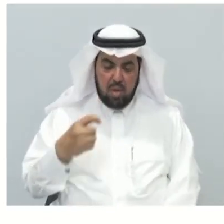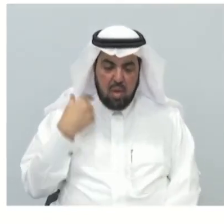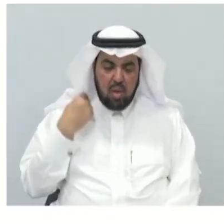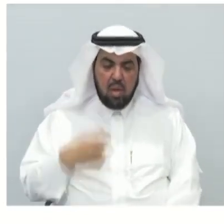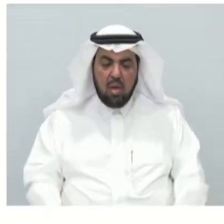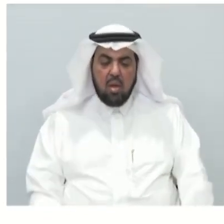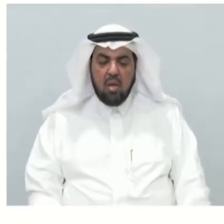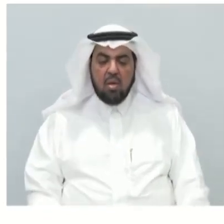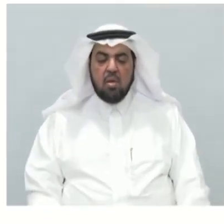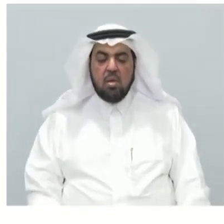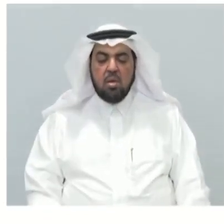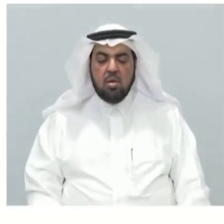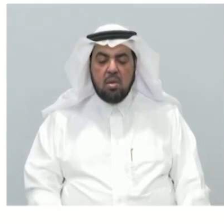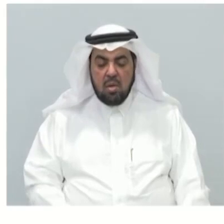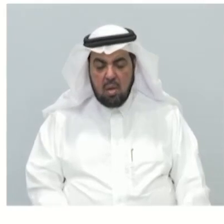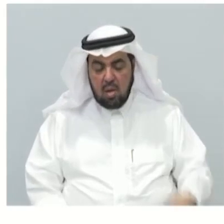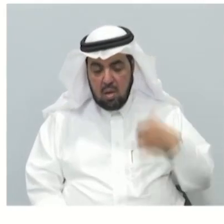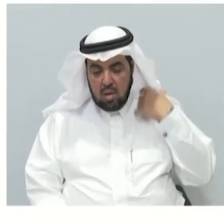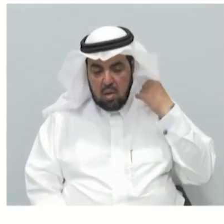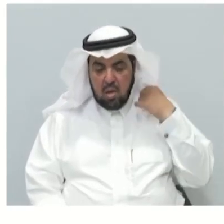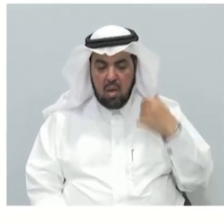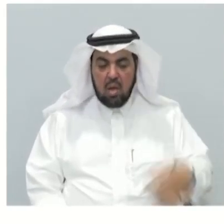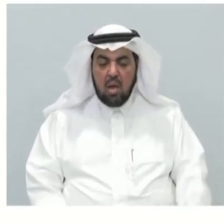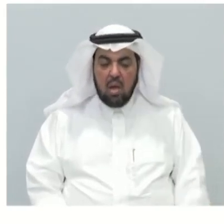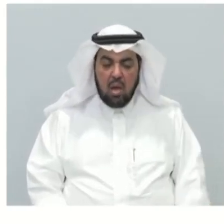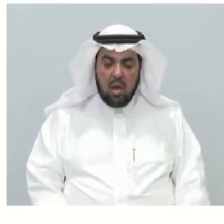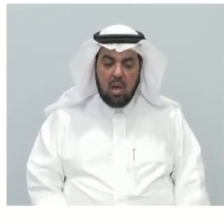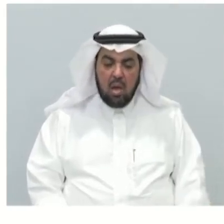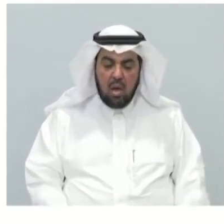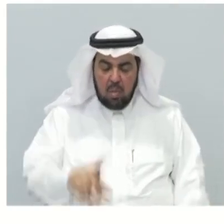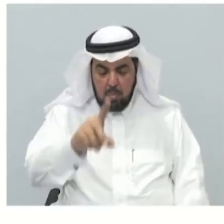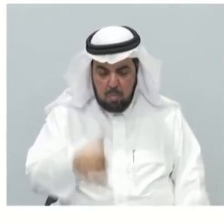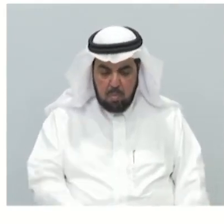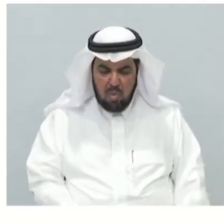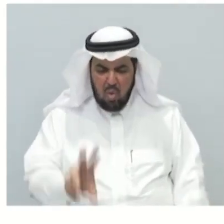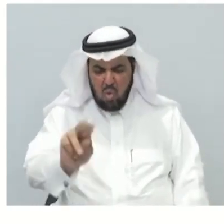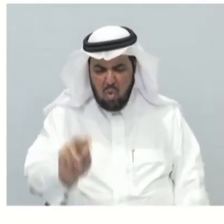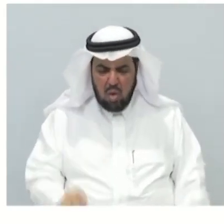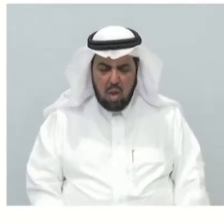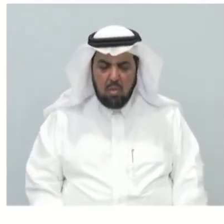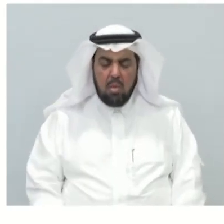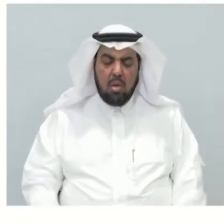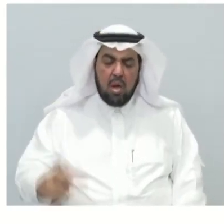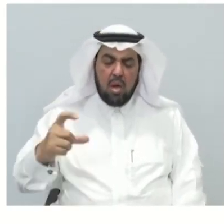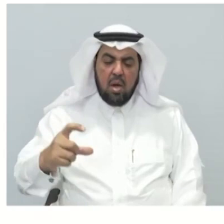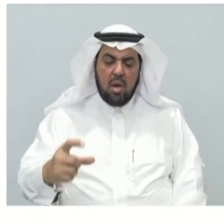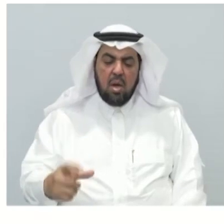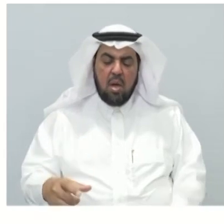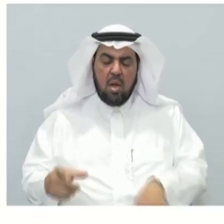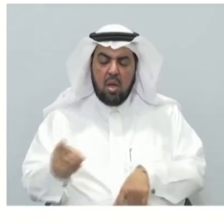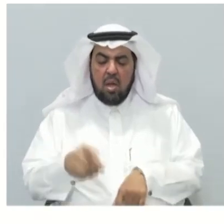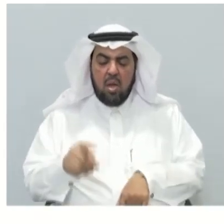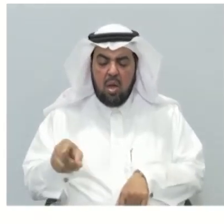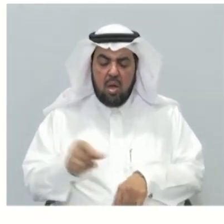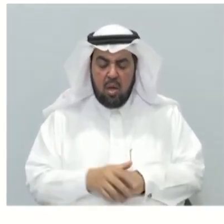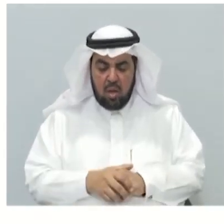س ذ نوضحها هنا قريبه تطابق قطعه المستقيمه الاخرى والضلع الاخر دي